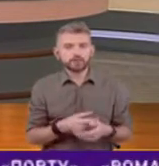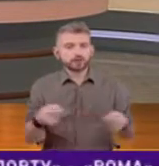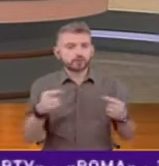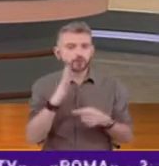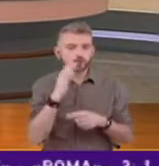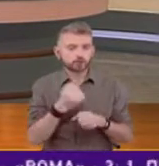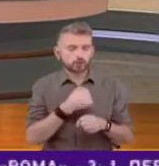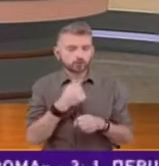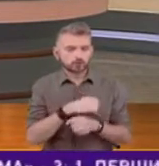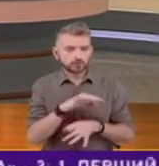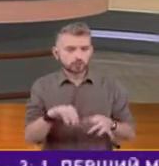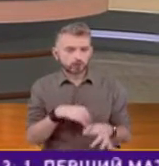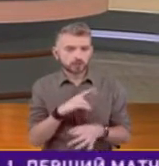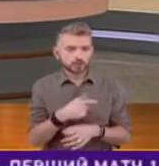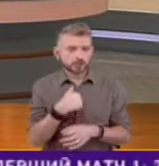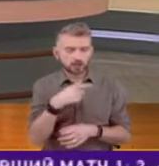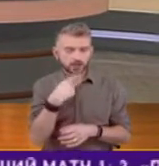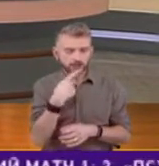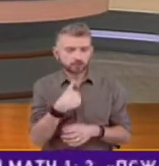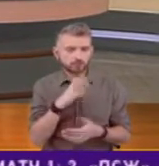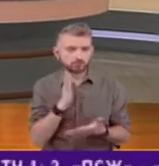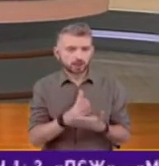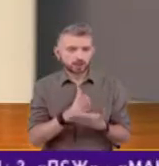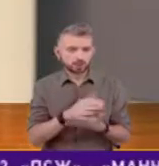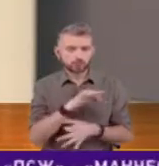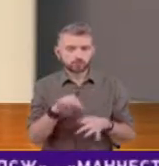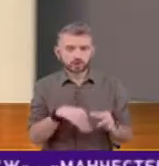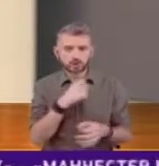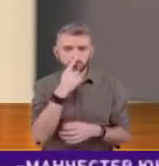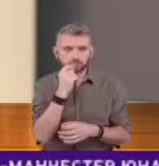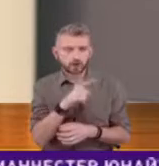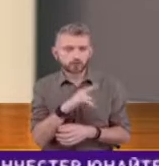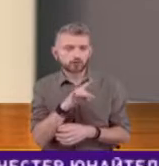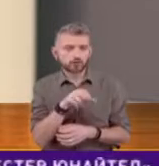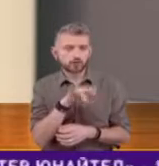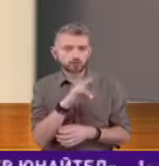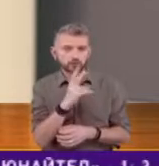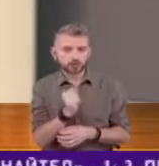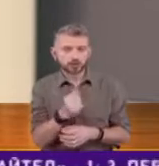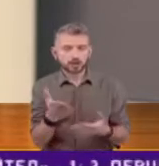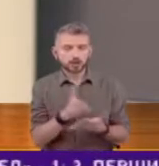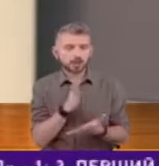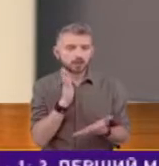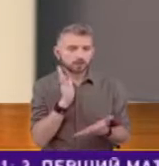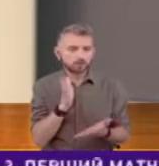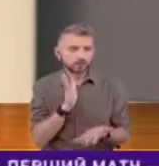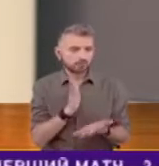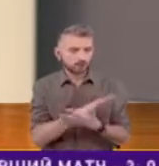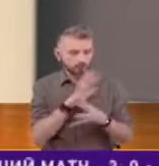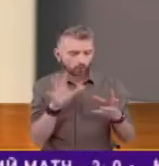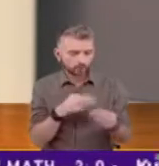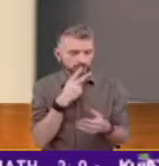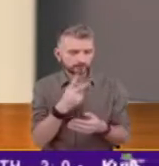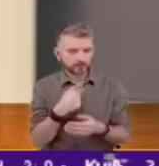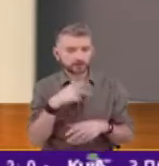буде розроблений проект. Як я вже казав, ми матимемо проект парку ландшафтного заказника Радунка, який матиме комплексний вигляд. І після цього,